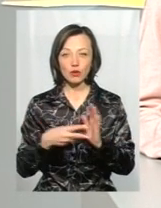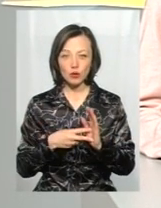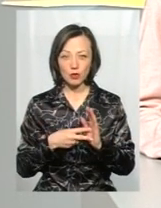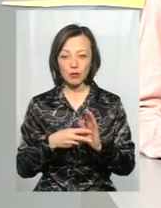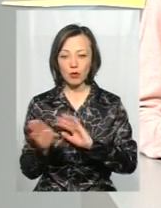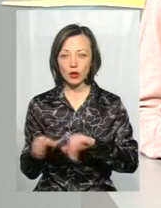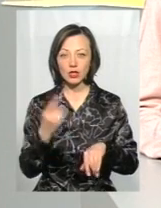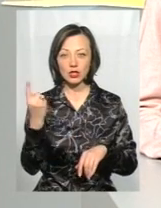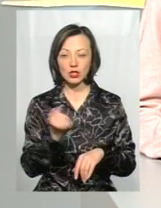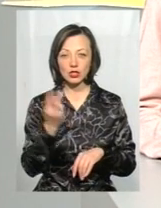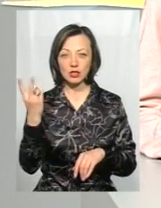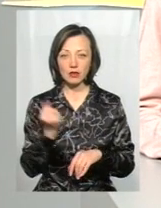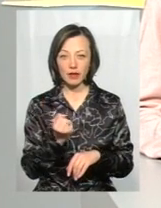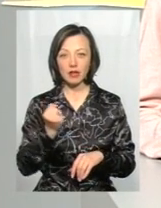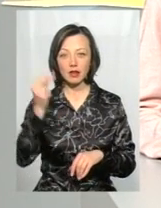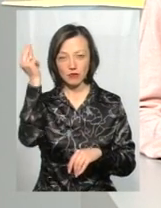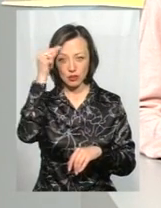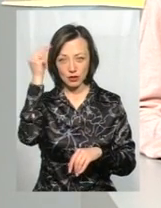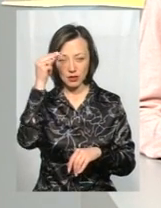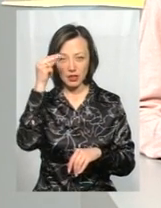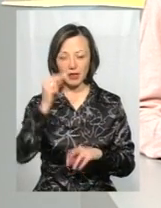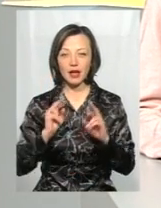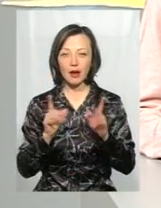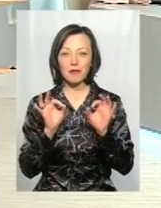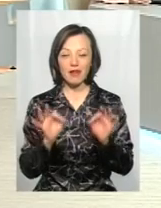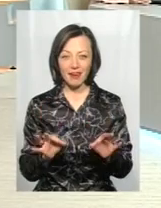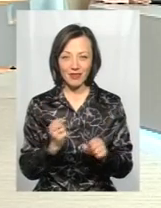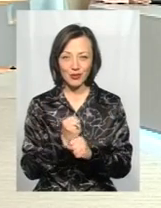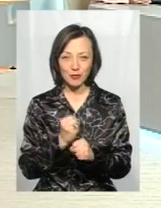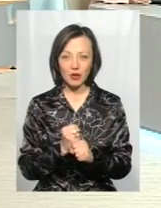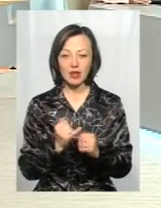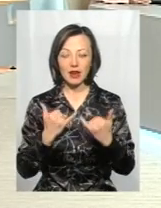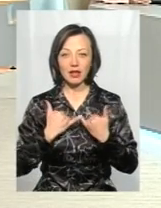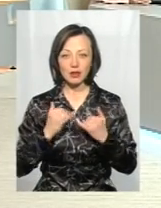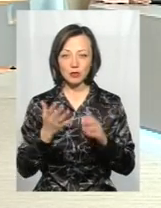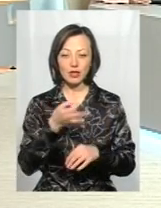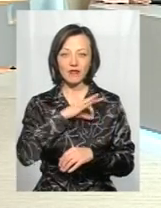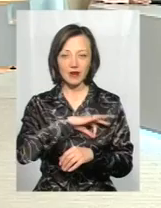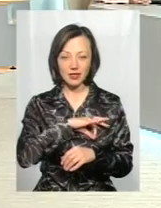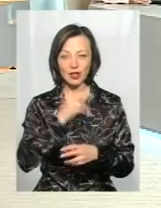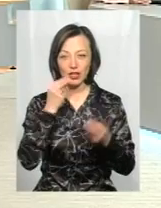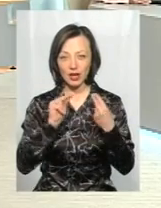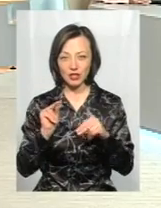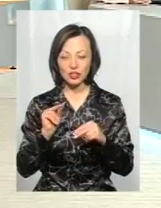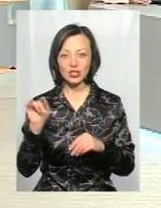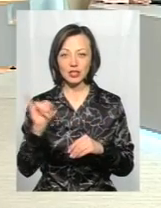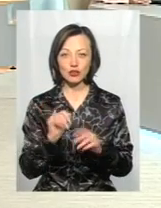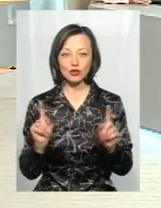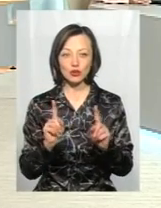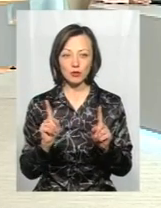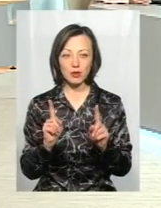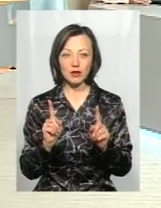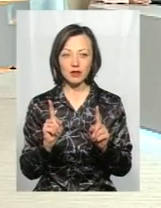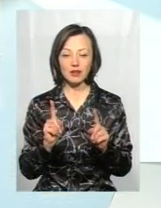пройде тиждень-два, ми вже навчимося, як правильно, як для нас буде продуктивніше, як краще, і щоб